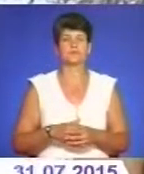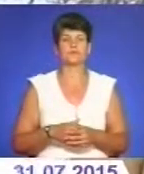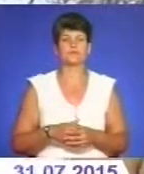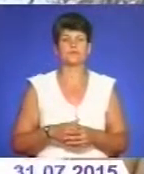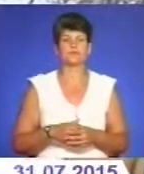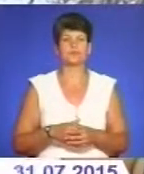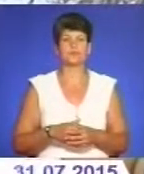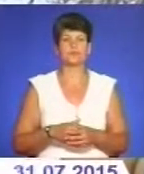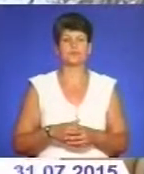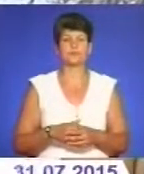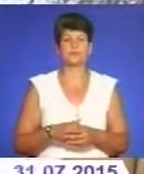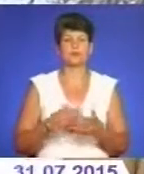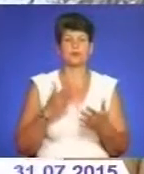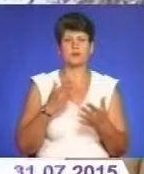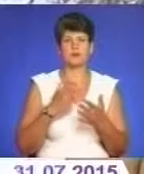в терене.